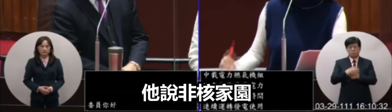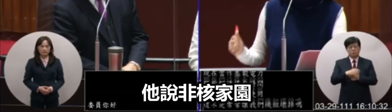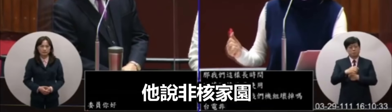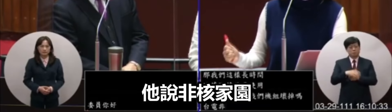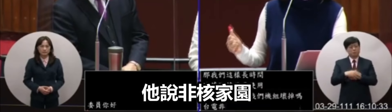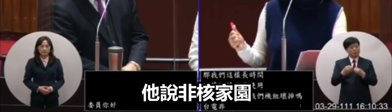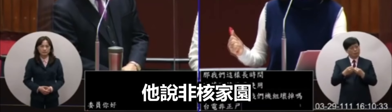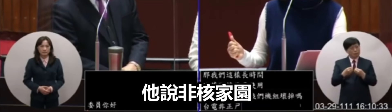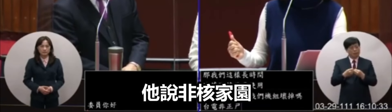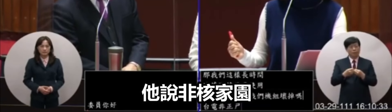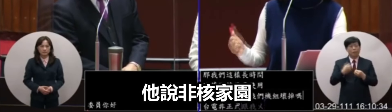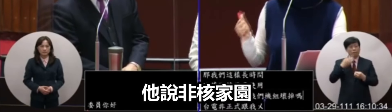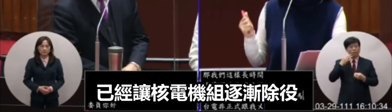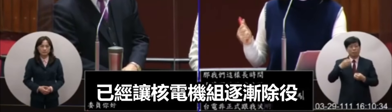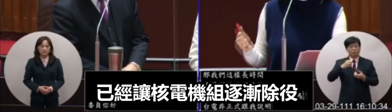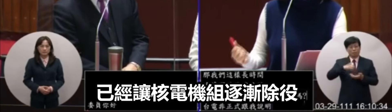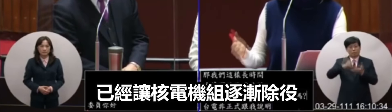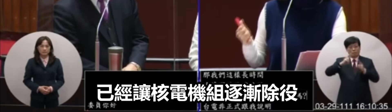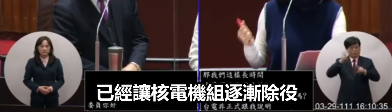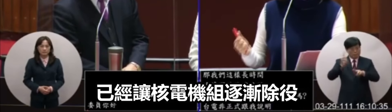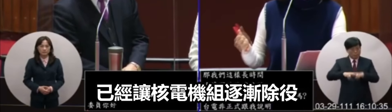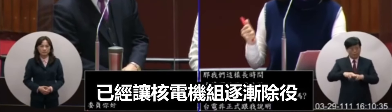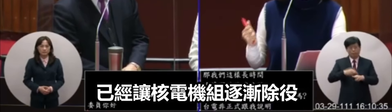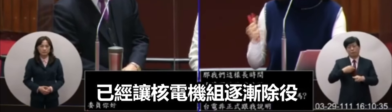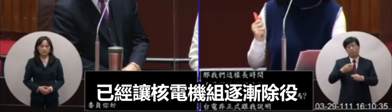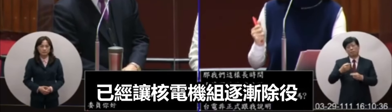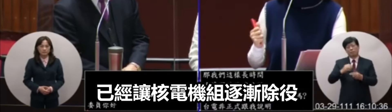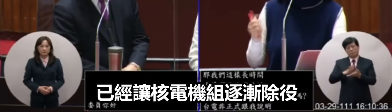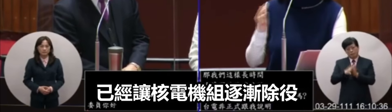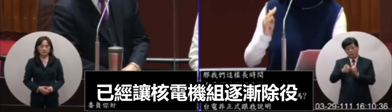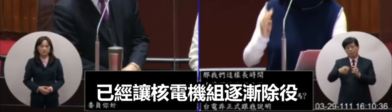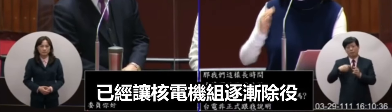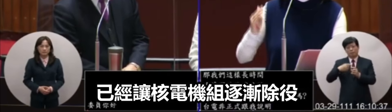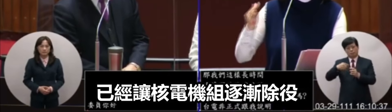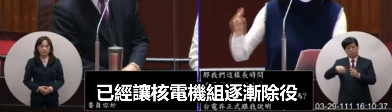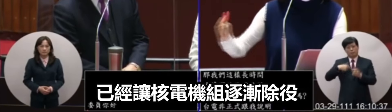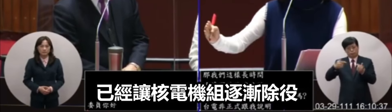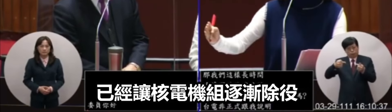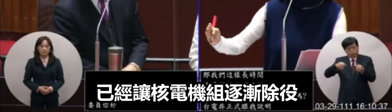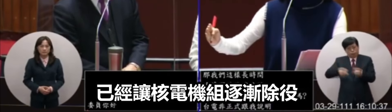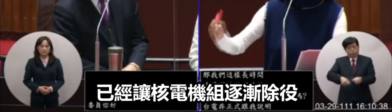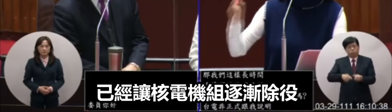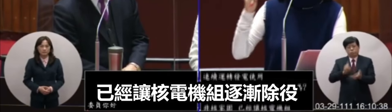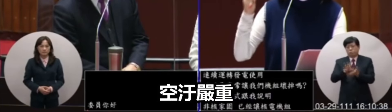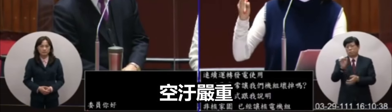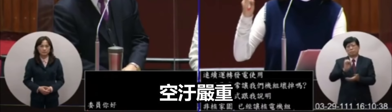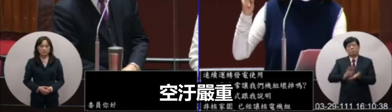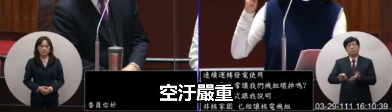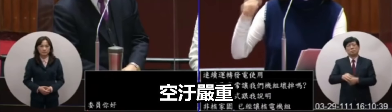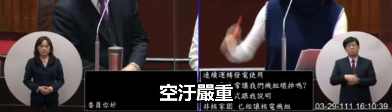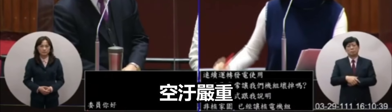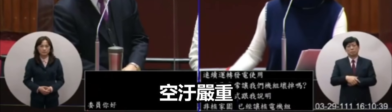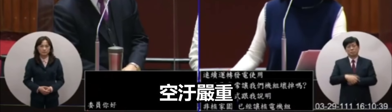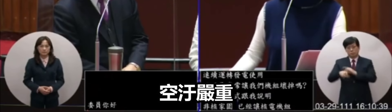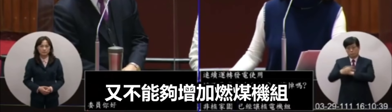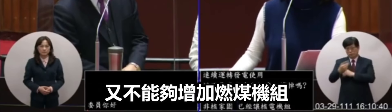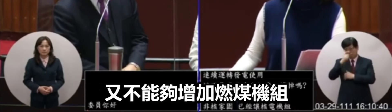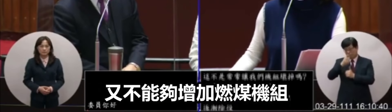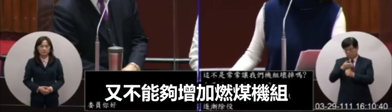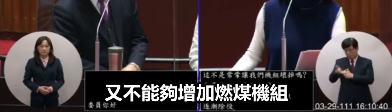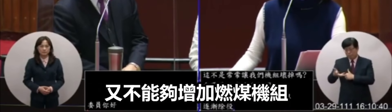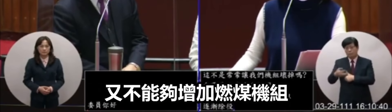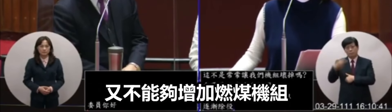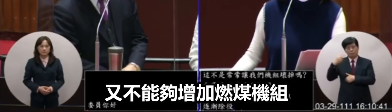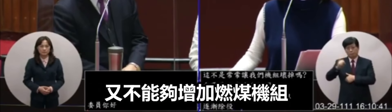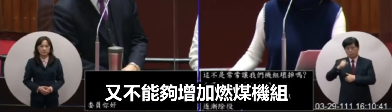说非核家园已经让核电机组逐渐除役，空污严重又